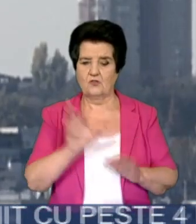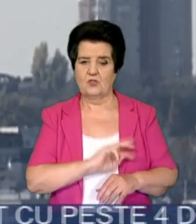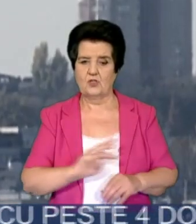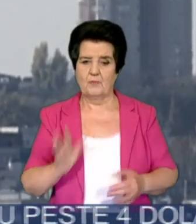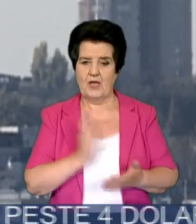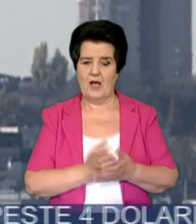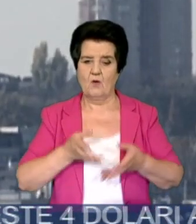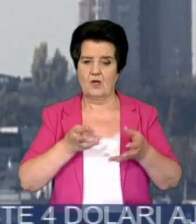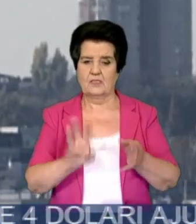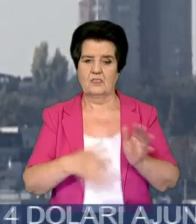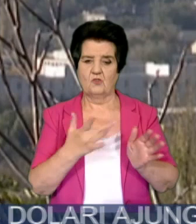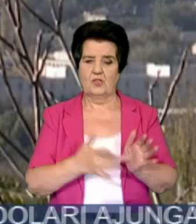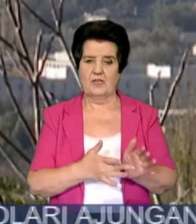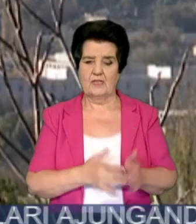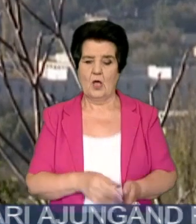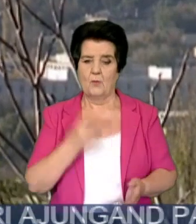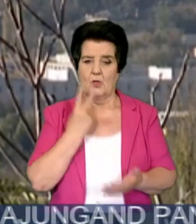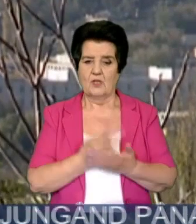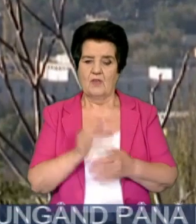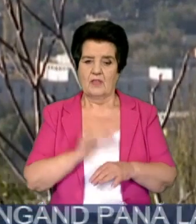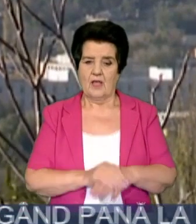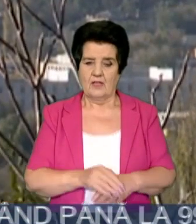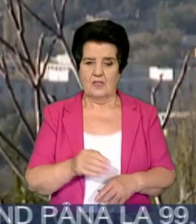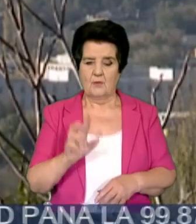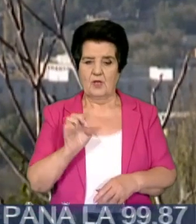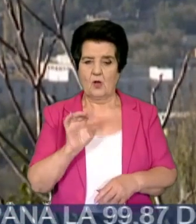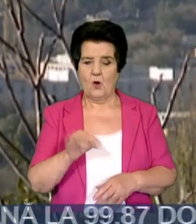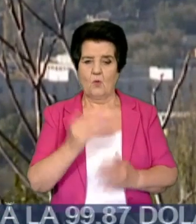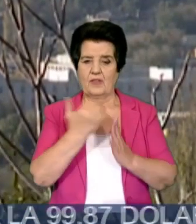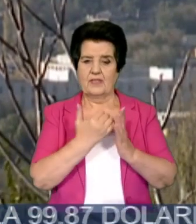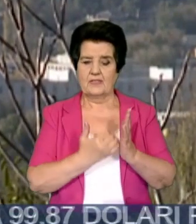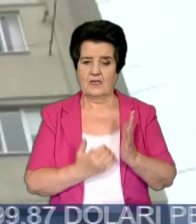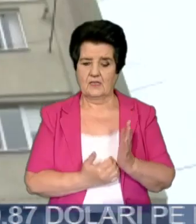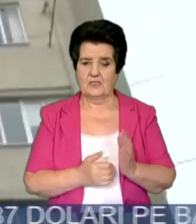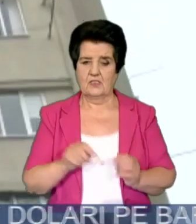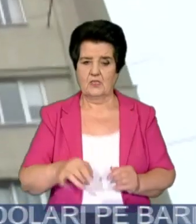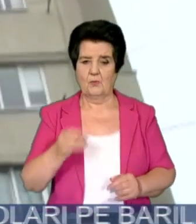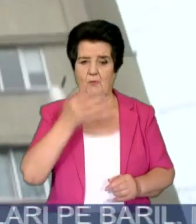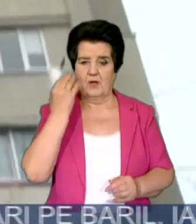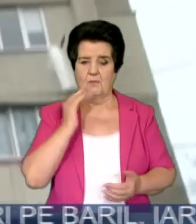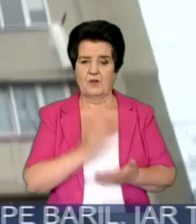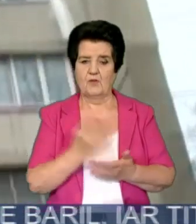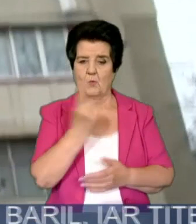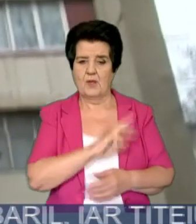au încălzire centralizată. Potrivit datelor Biroului Național de Statistică, Republica Moldova ar avea